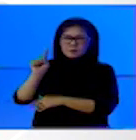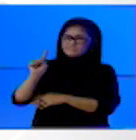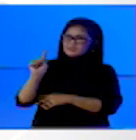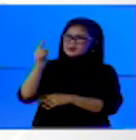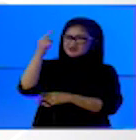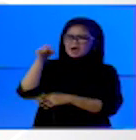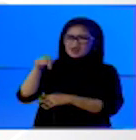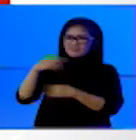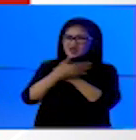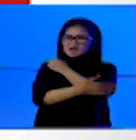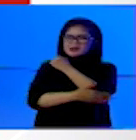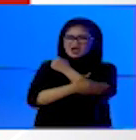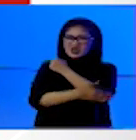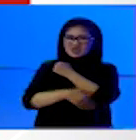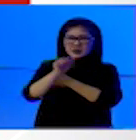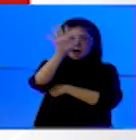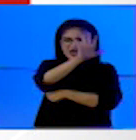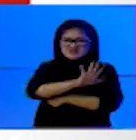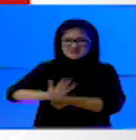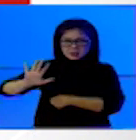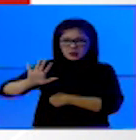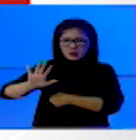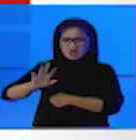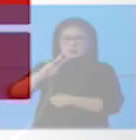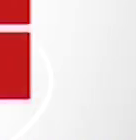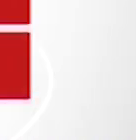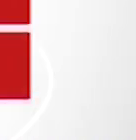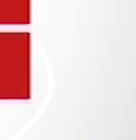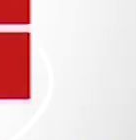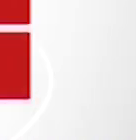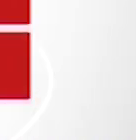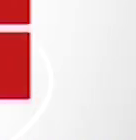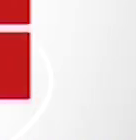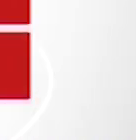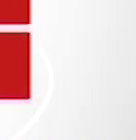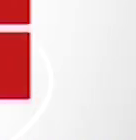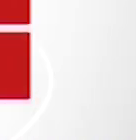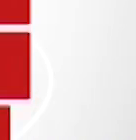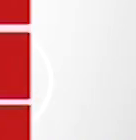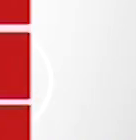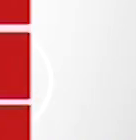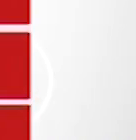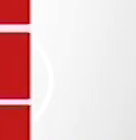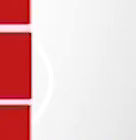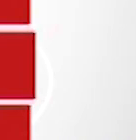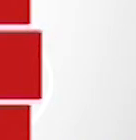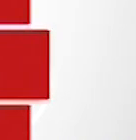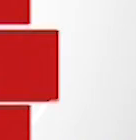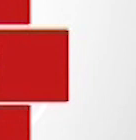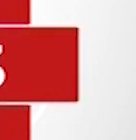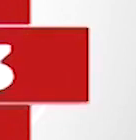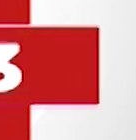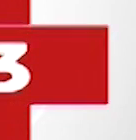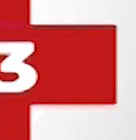antara negara-negara ASEAN dan urutan keempat di antara negara-negara Asia, di bawah India, Pakistan, dan